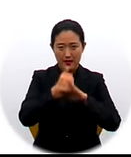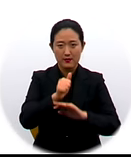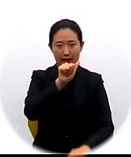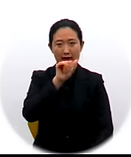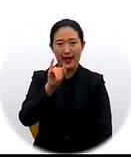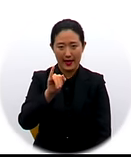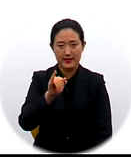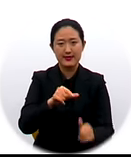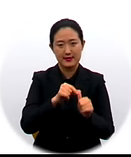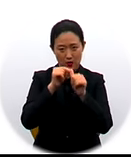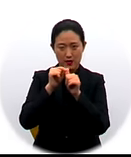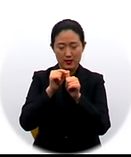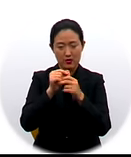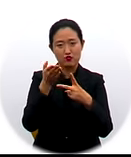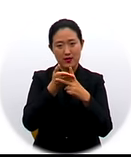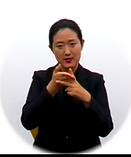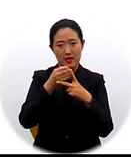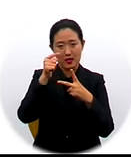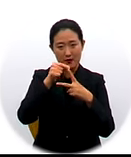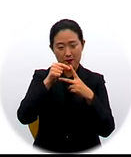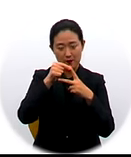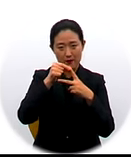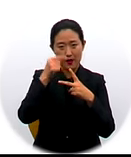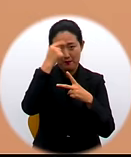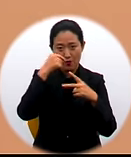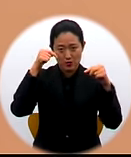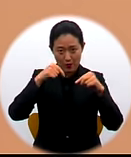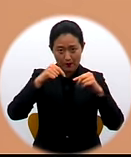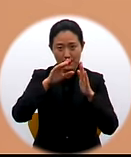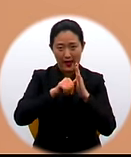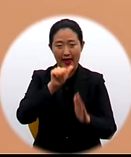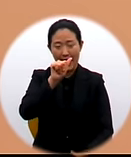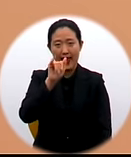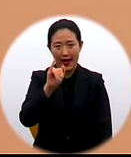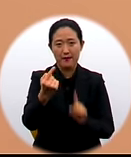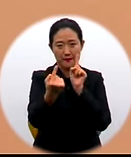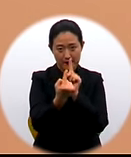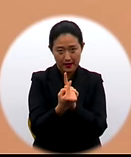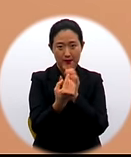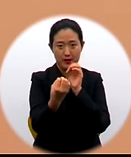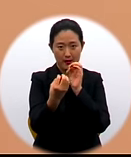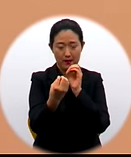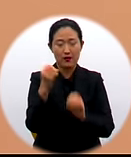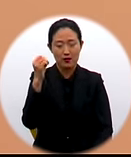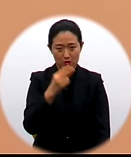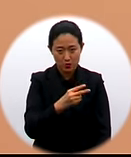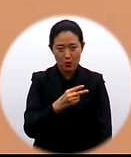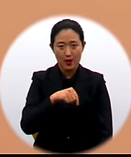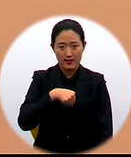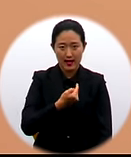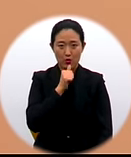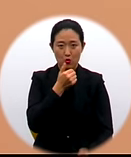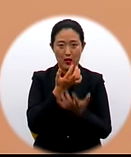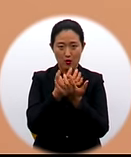개인정보를 받지 않을 뿐이지 직무 역량과 관련한 정보들을 모두 받기 때문이죠. 마지막 트렌드는 AI 채용입니다. AI는 크게 두